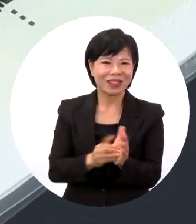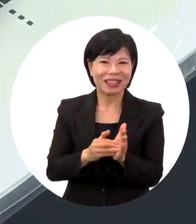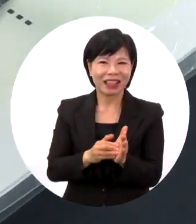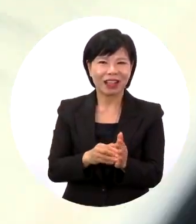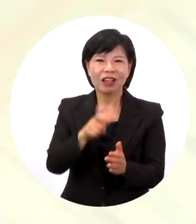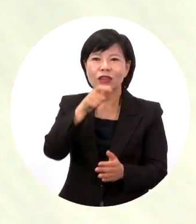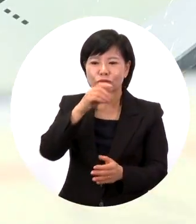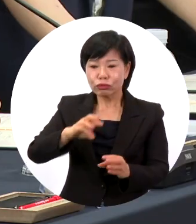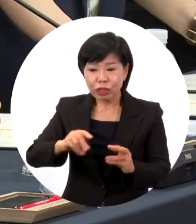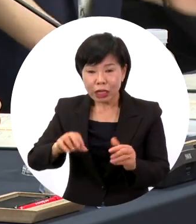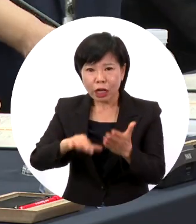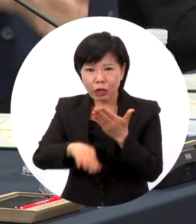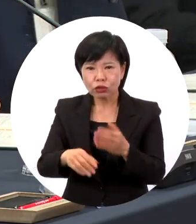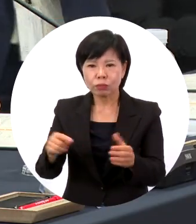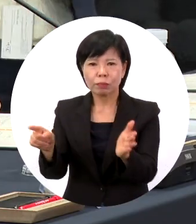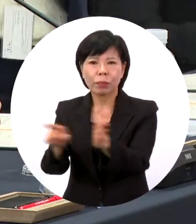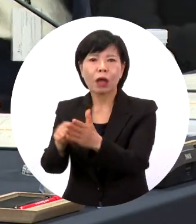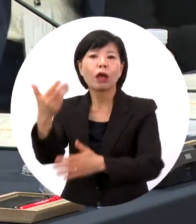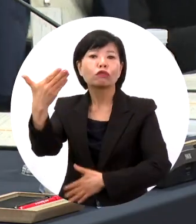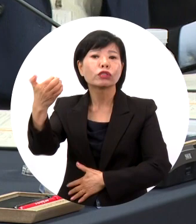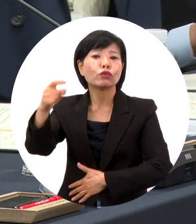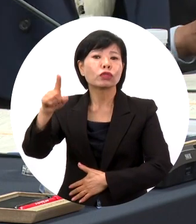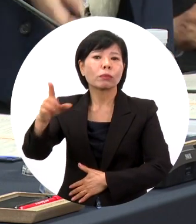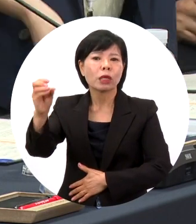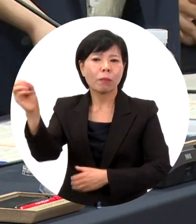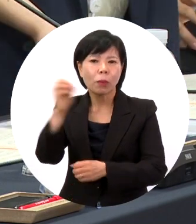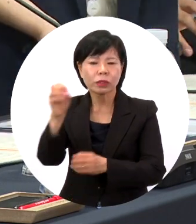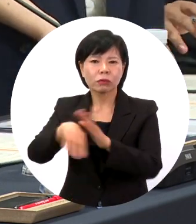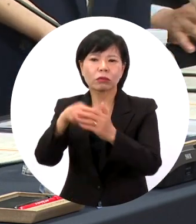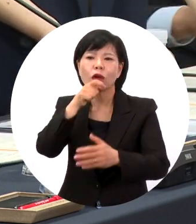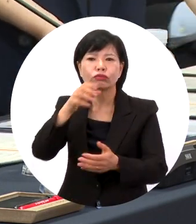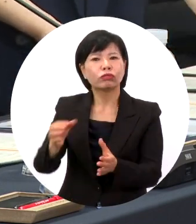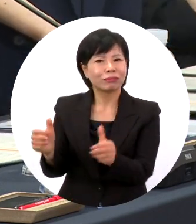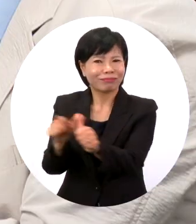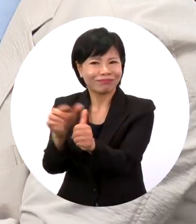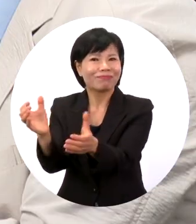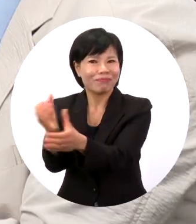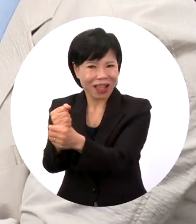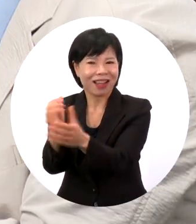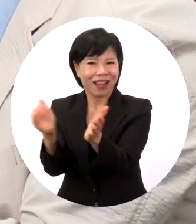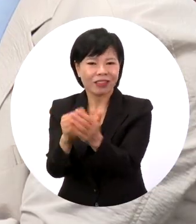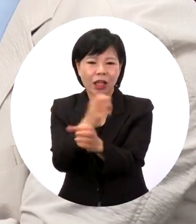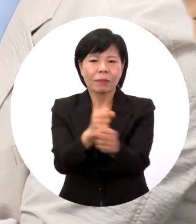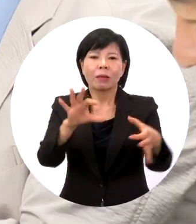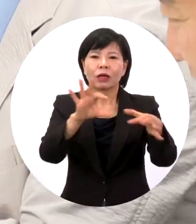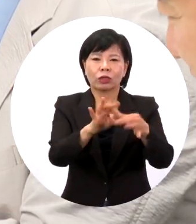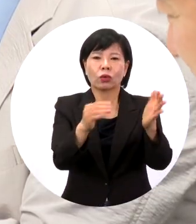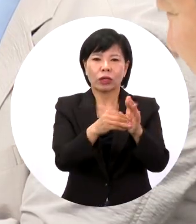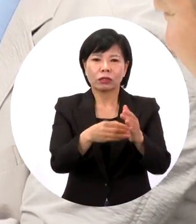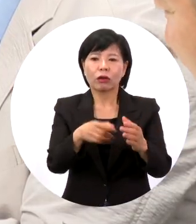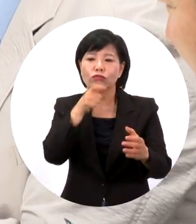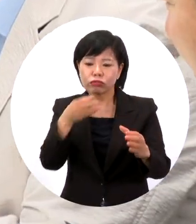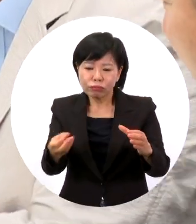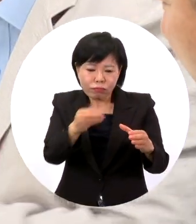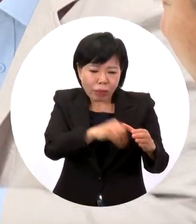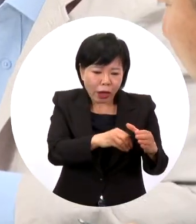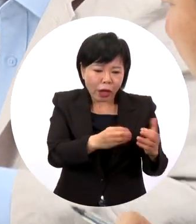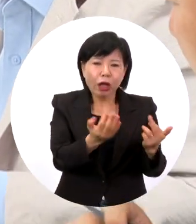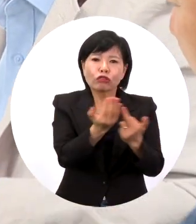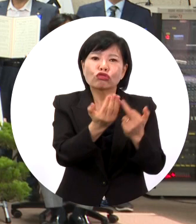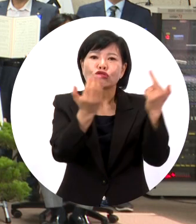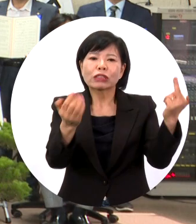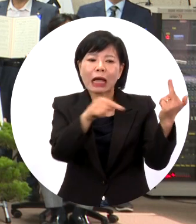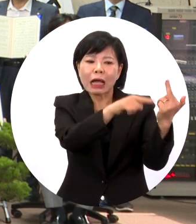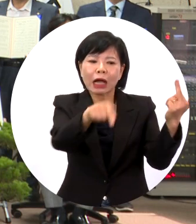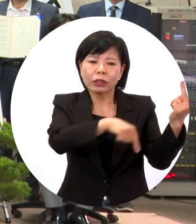지하수 의존율이 96.1%를 차지하는데요. 이번 협약을 통해 지하수 함양 지역인 중산간